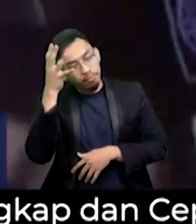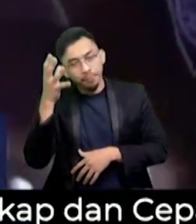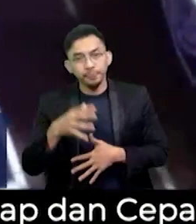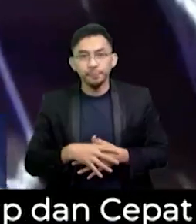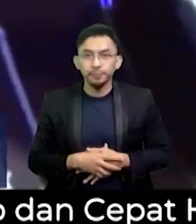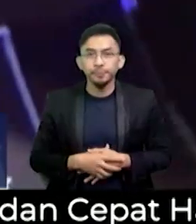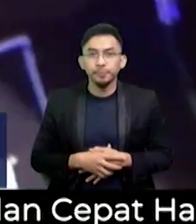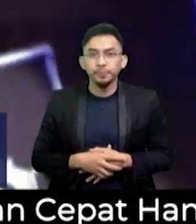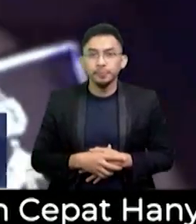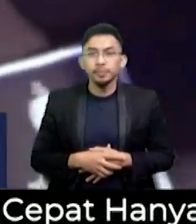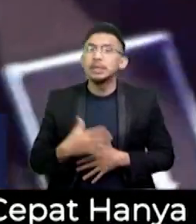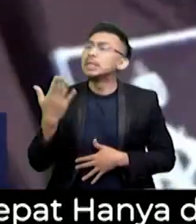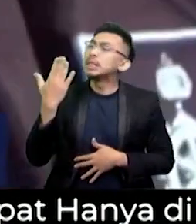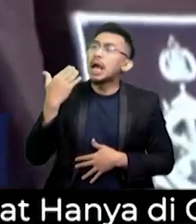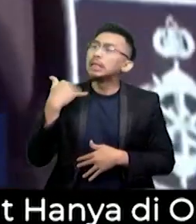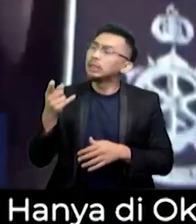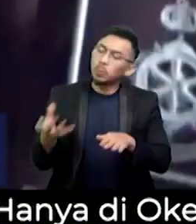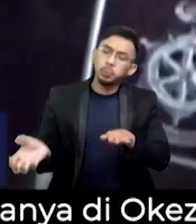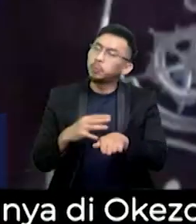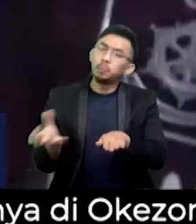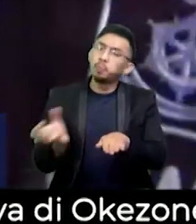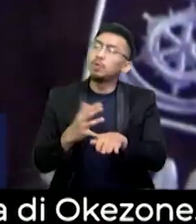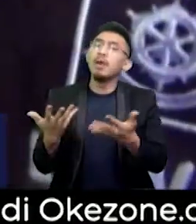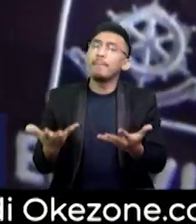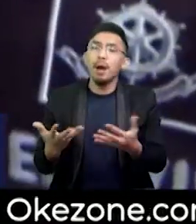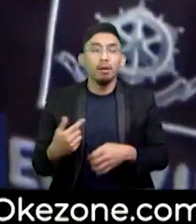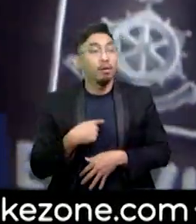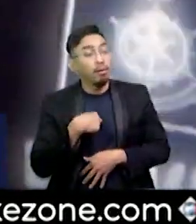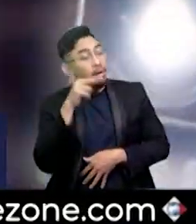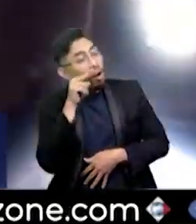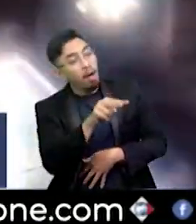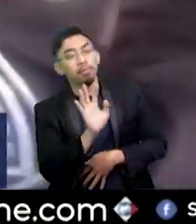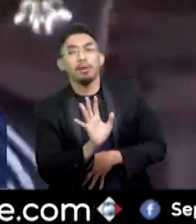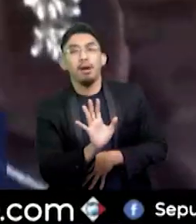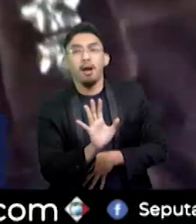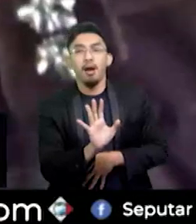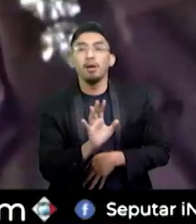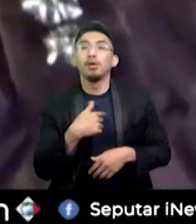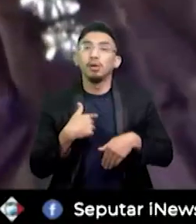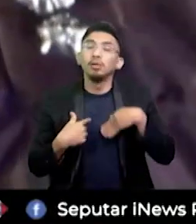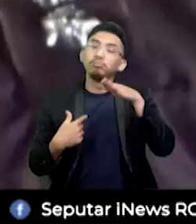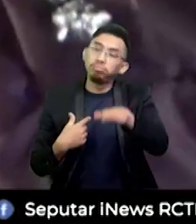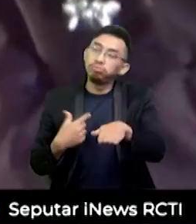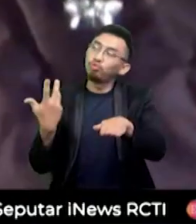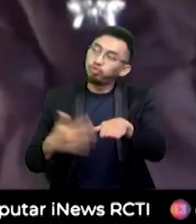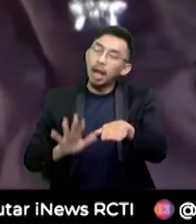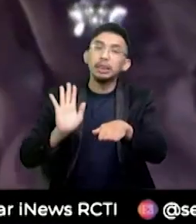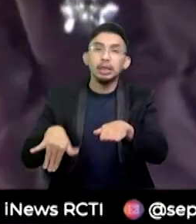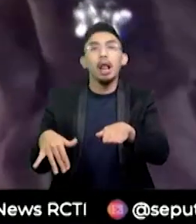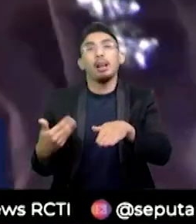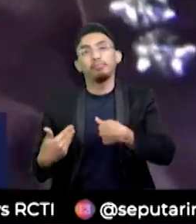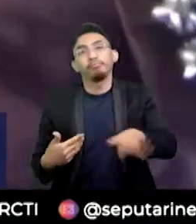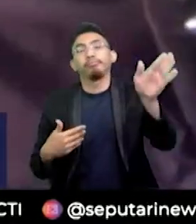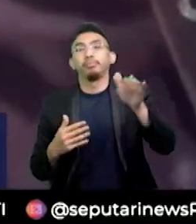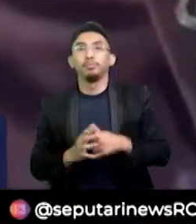buatnya gimana membuatnya terlihat itu market OK Google untuk mengirim daging